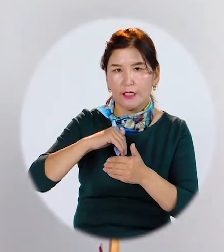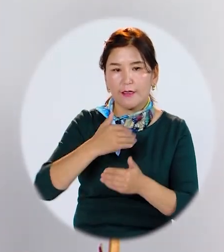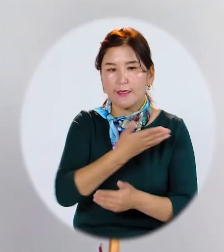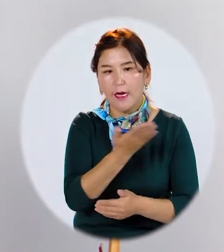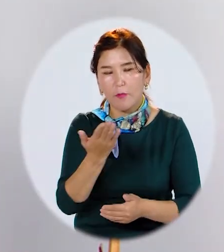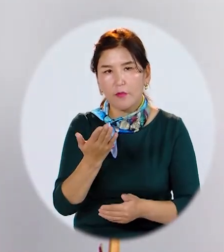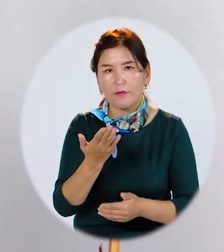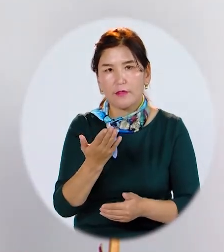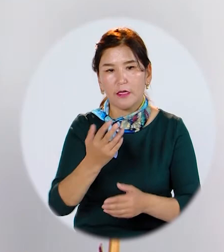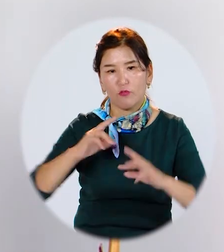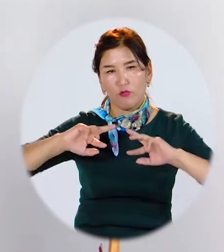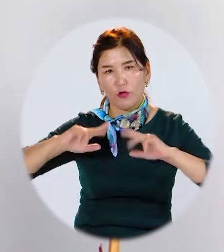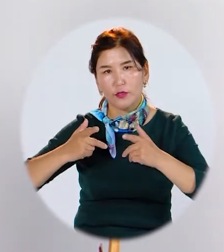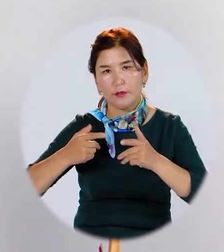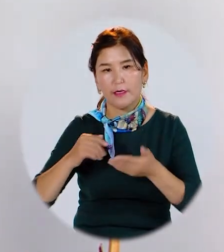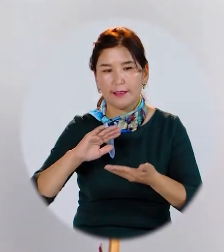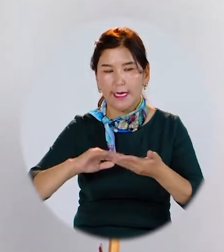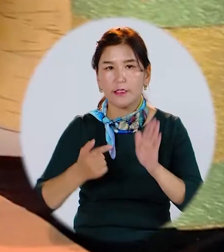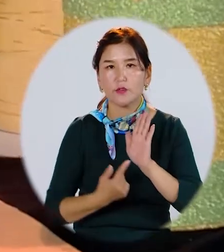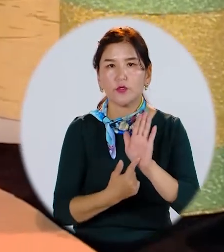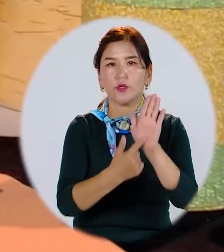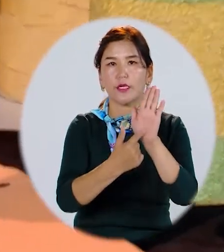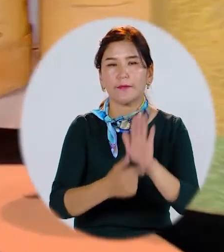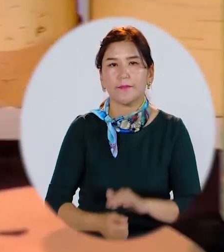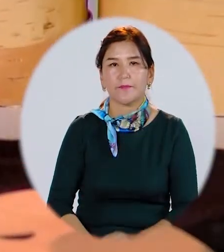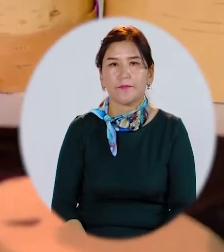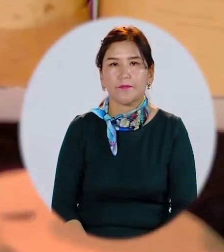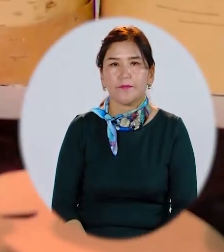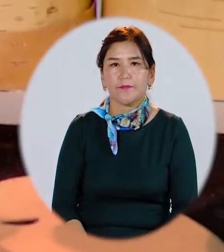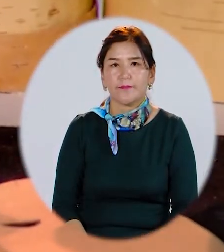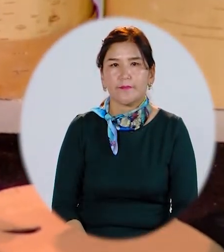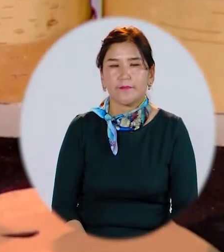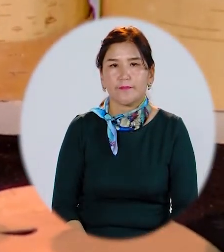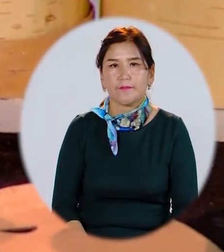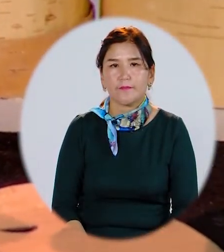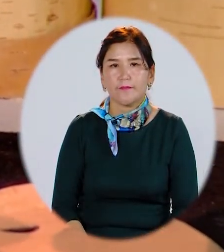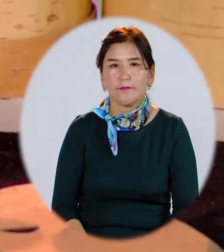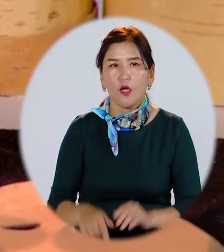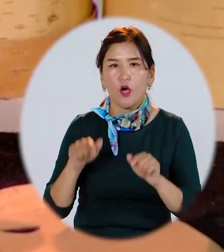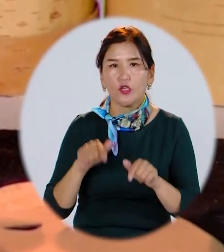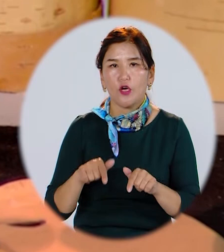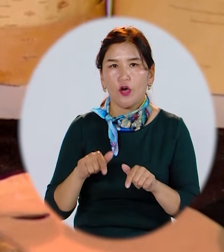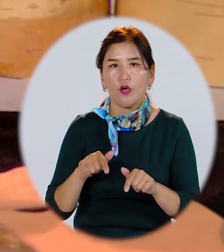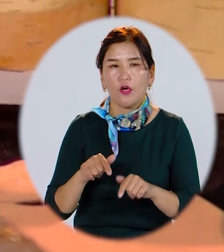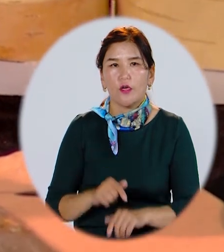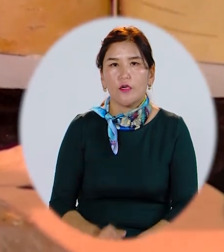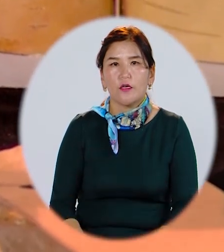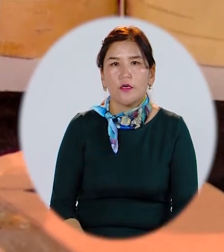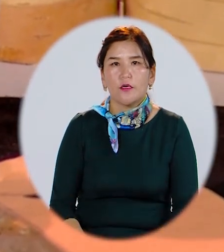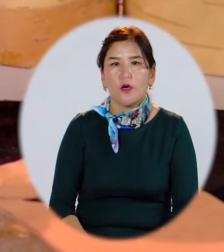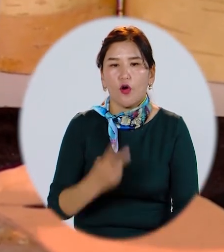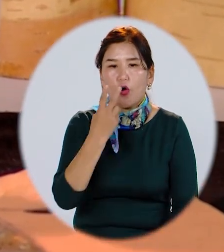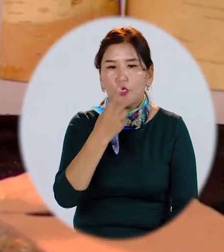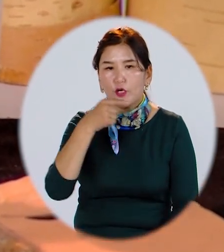хэрхэн яаж эргүүлэх талаар танилцуулж өгье. За одоо энийг ингэ дүрж 2-оос 3